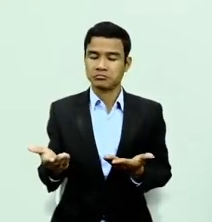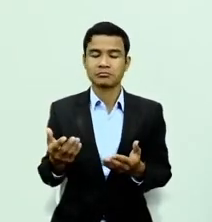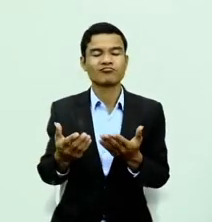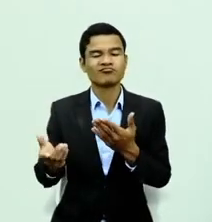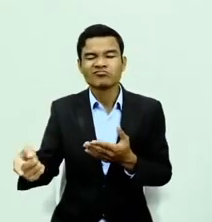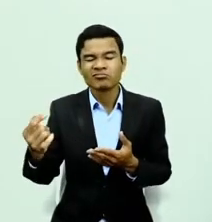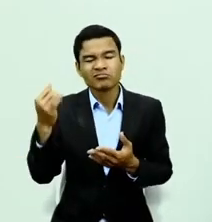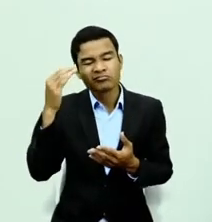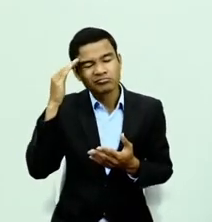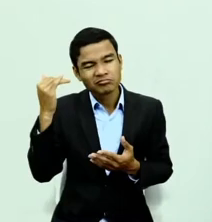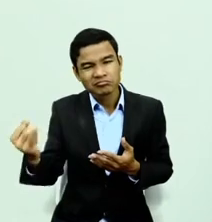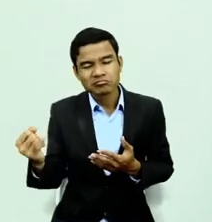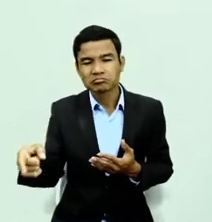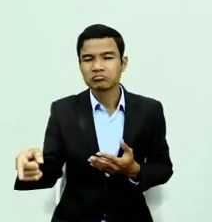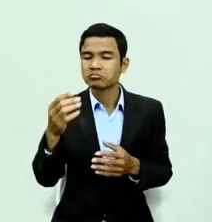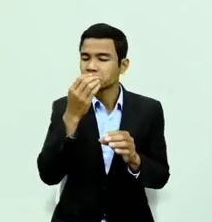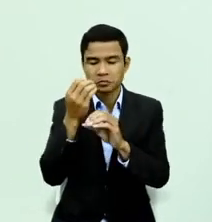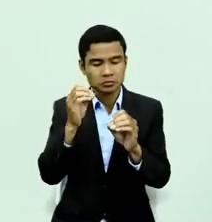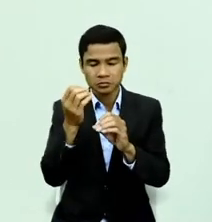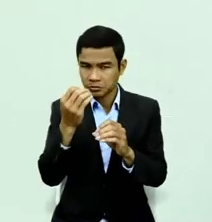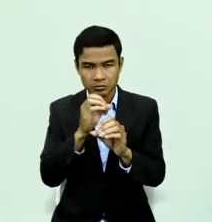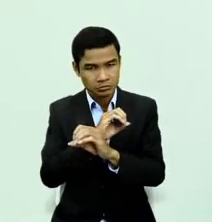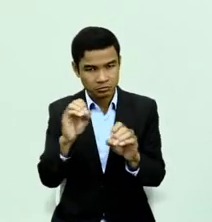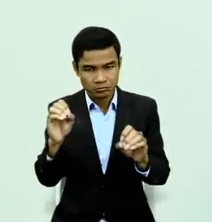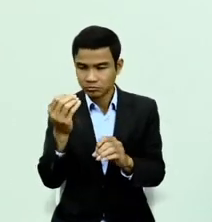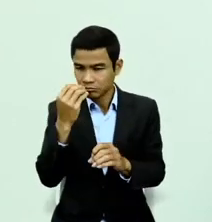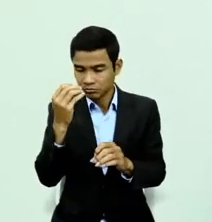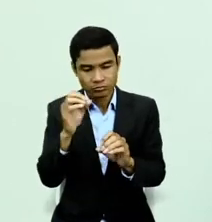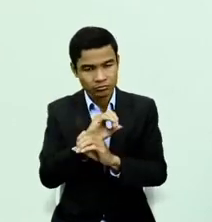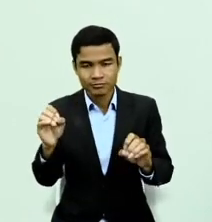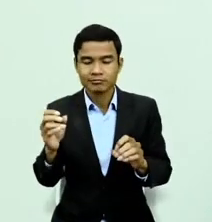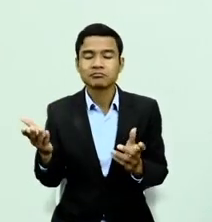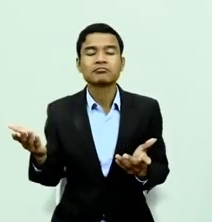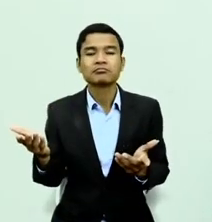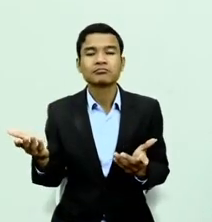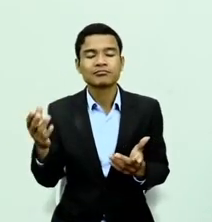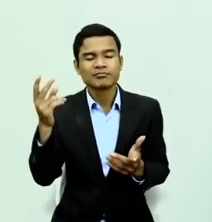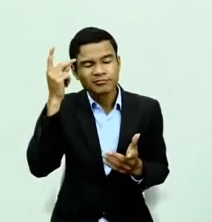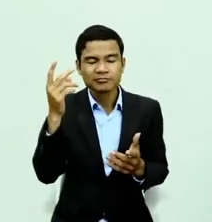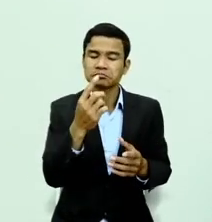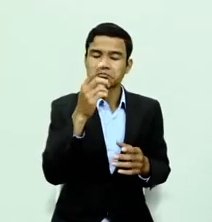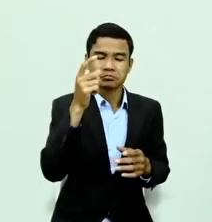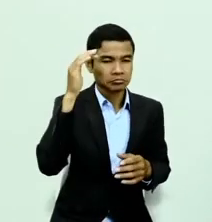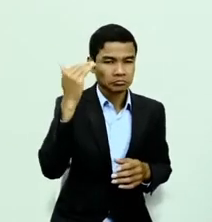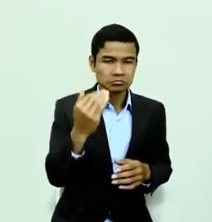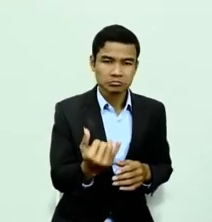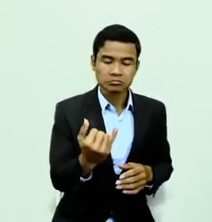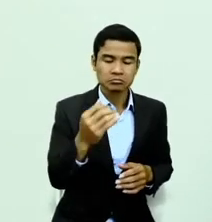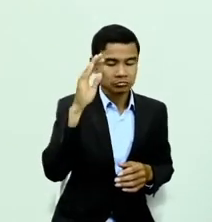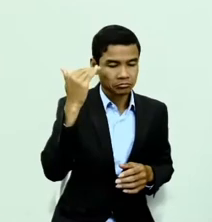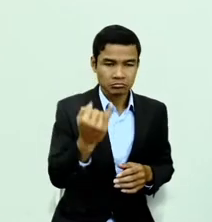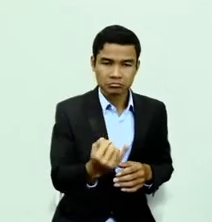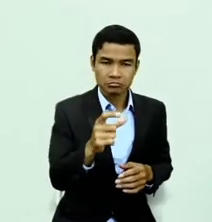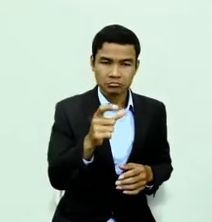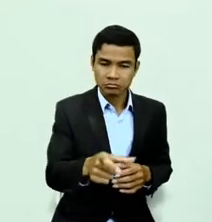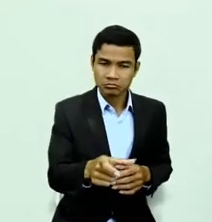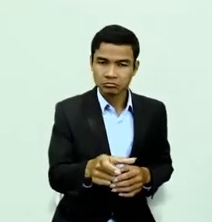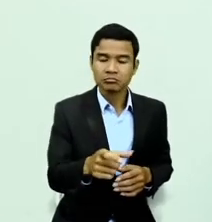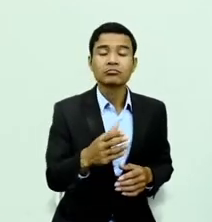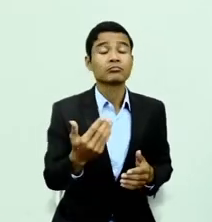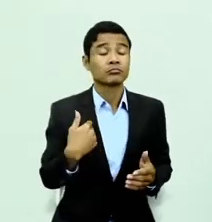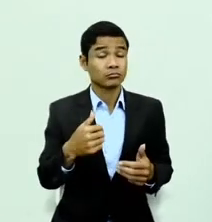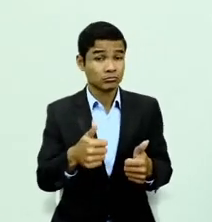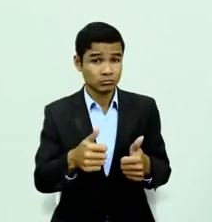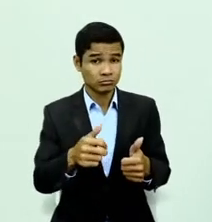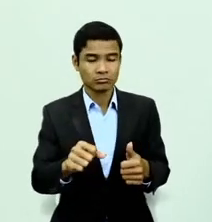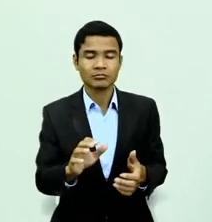nhàm hời nó. Chẳng, không ai bảo nè. Con cần tha quát cơ chi không ai bảo là ôi ạ. Chà, không ai bảo là ôi.